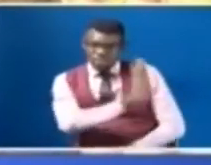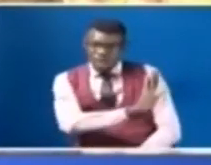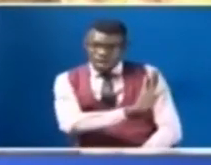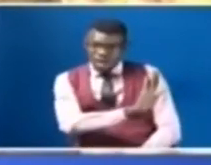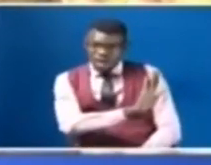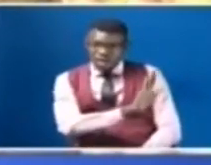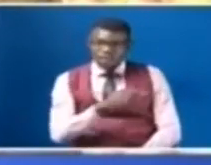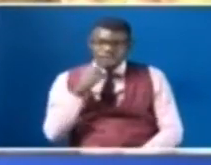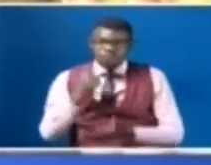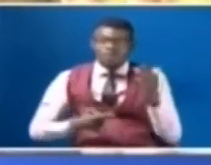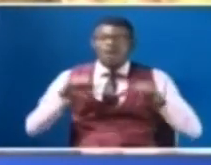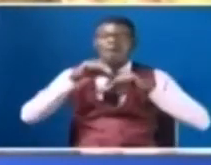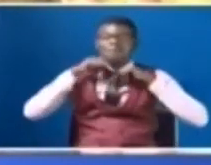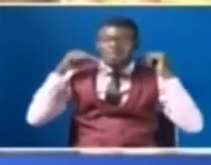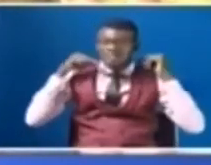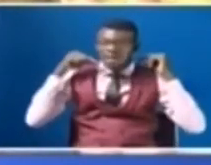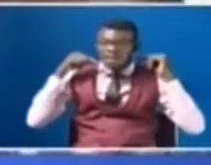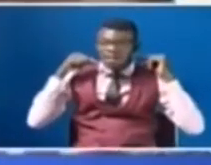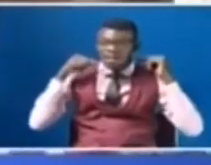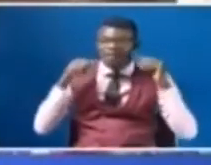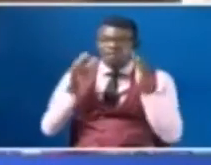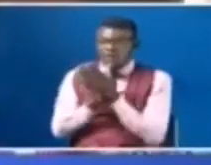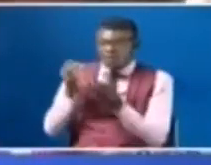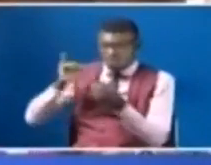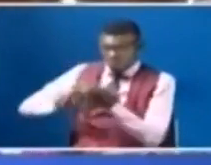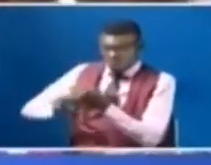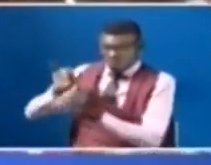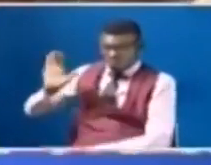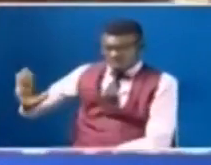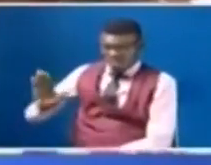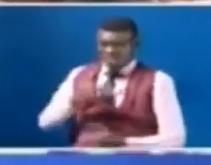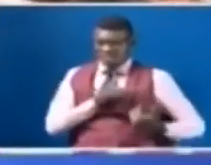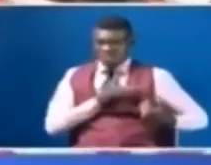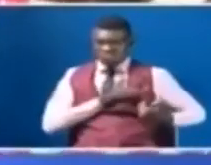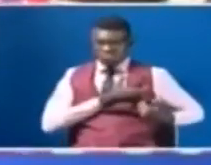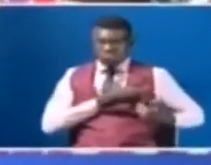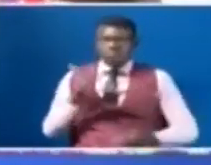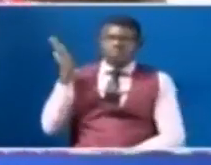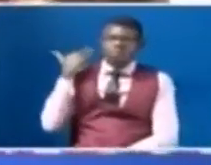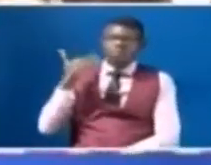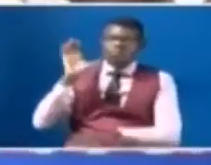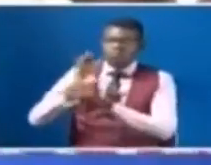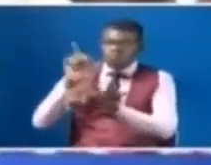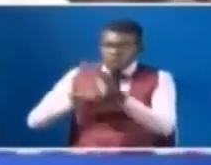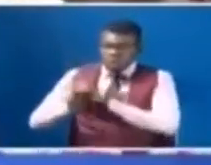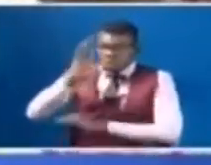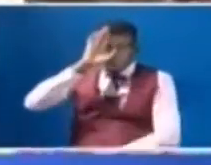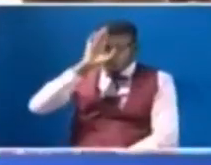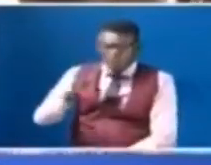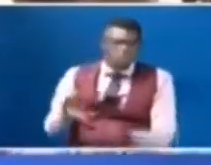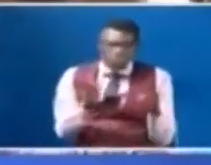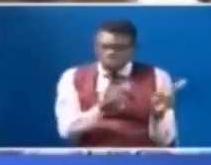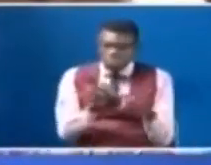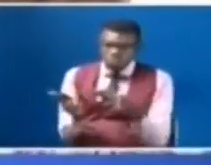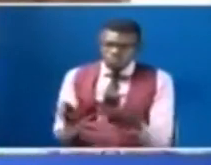mchungaji wa kanisa hilo ana uhusiano mapenzi na mkewe. Kuna wakati mmoja tulikuwa kanisa, tumeenda Jumapili kama washiriki kama